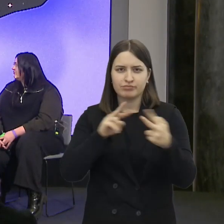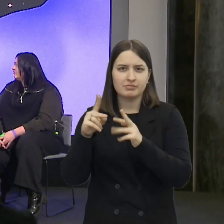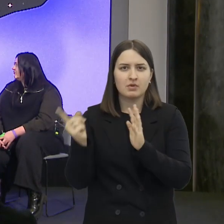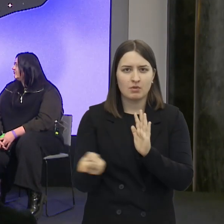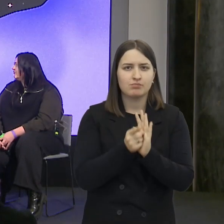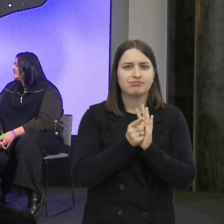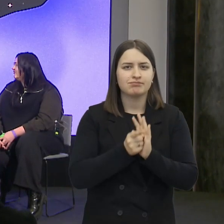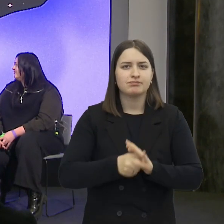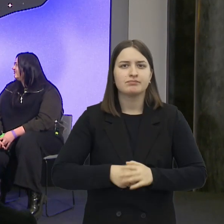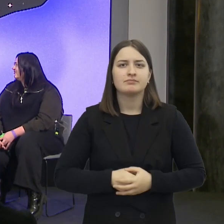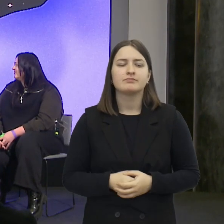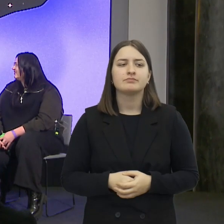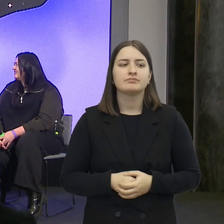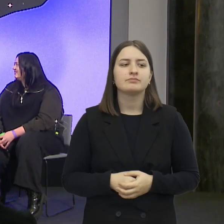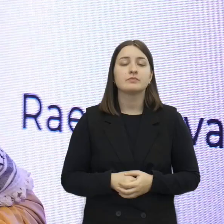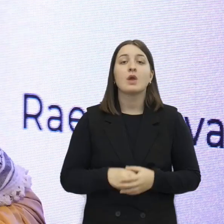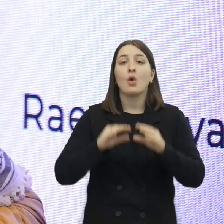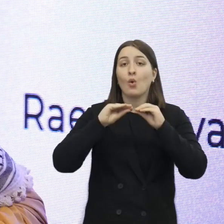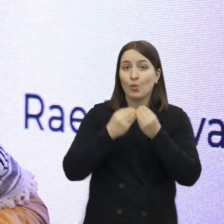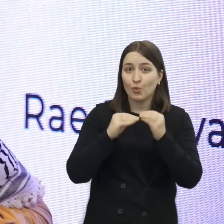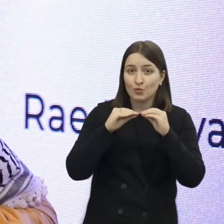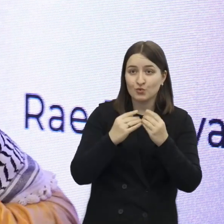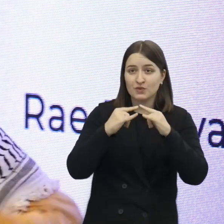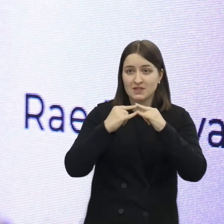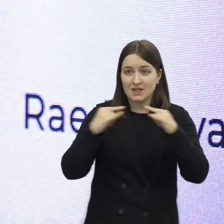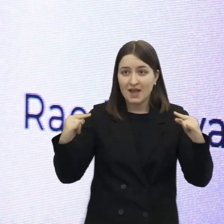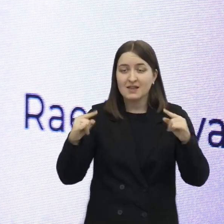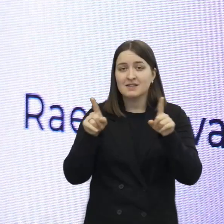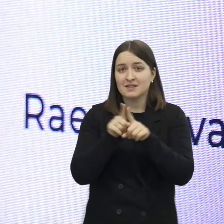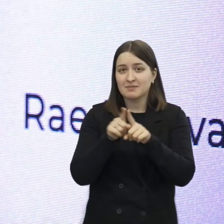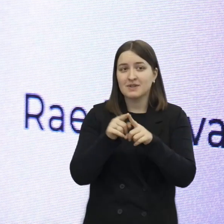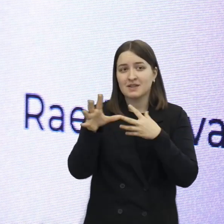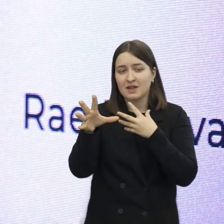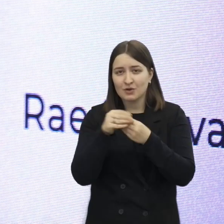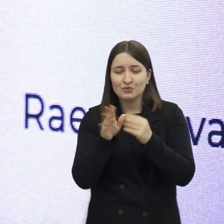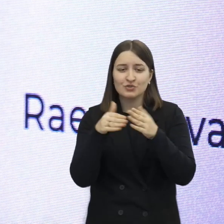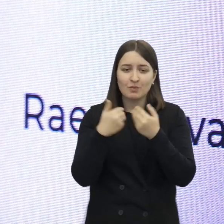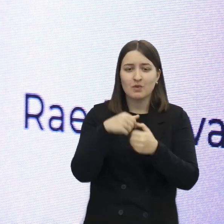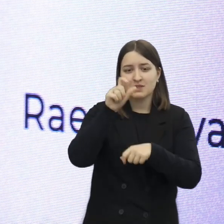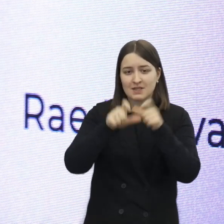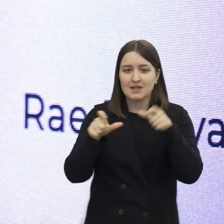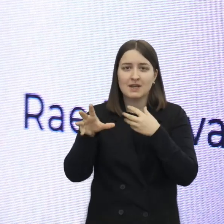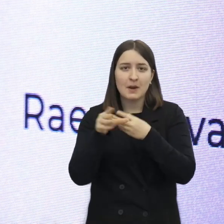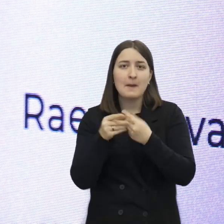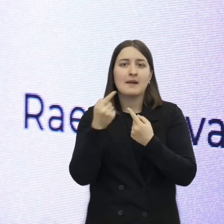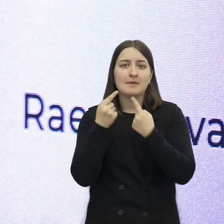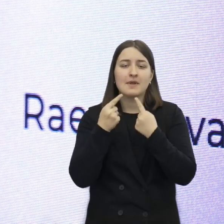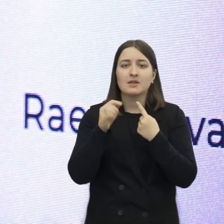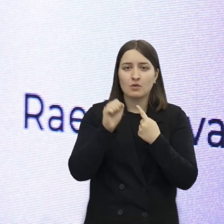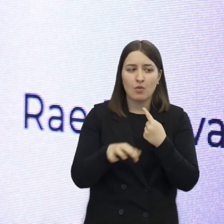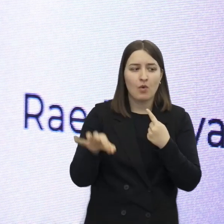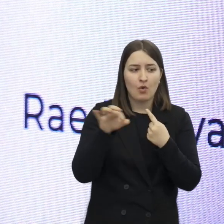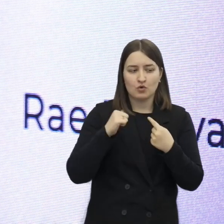Na taip, prie kūčių stalo su giminėm pakalbėkime apie žmogaus teisės. Ypač jeigu nesame patys